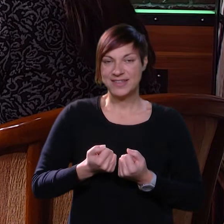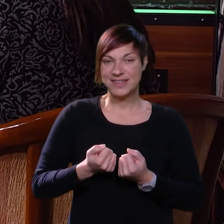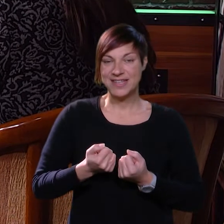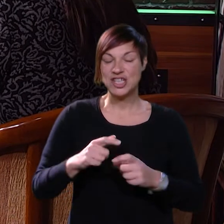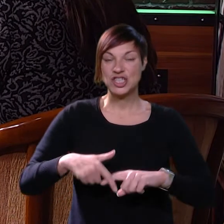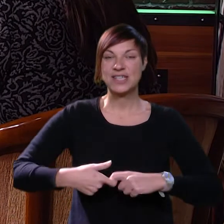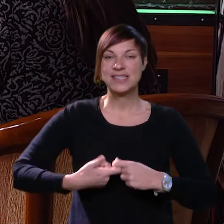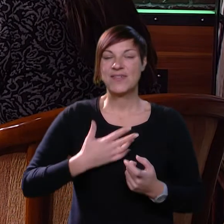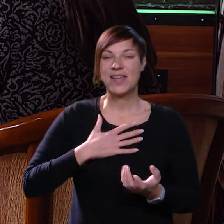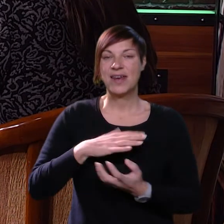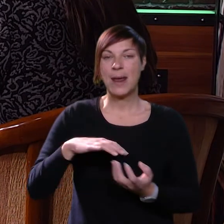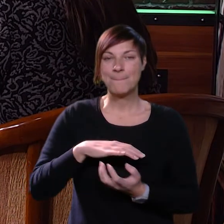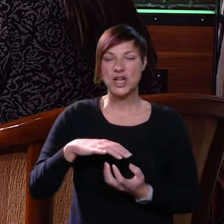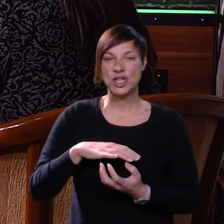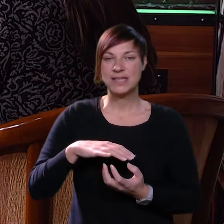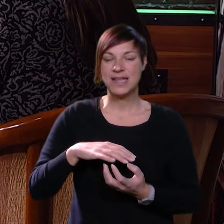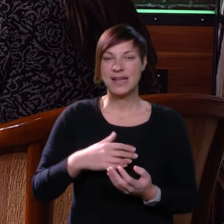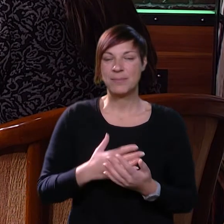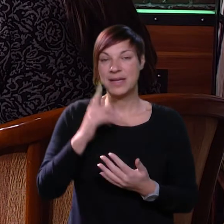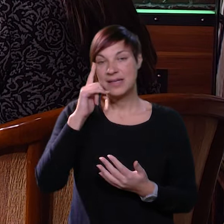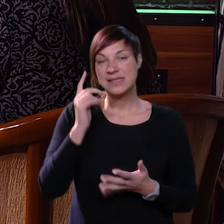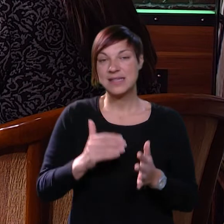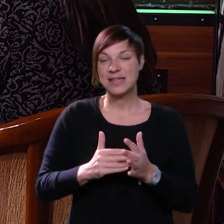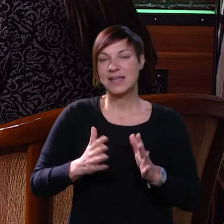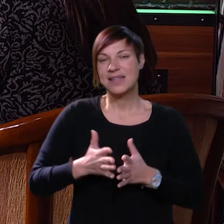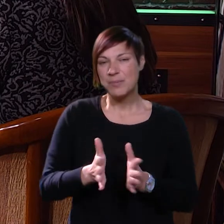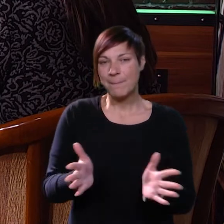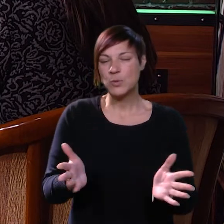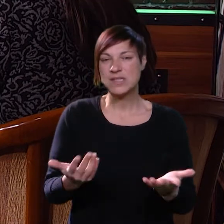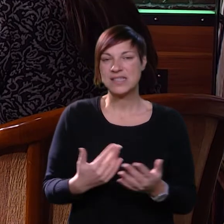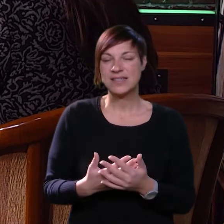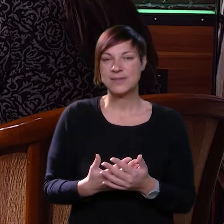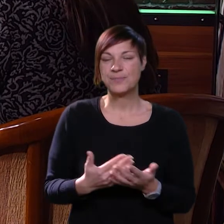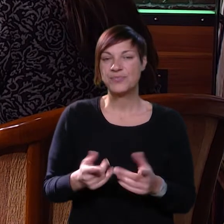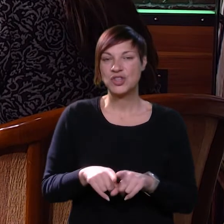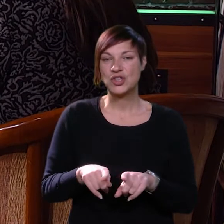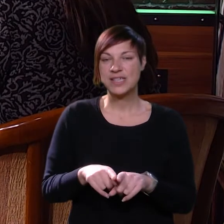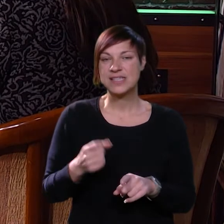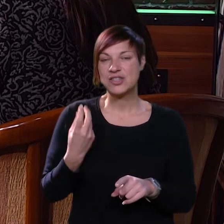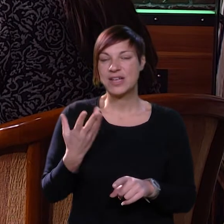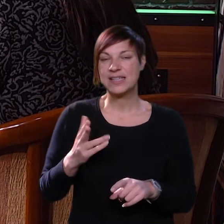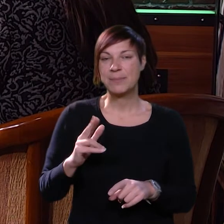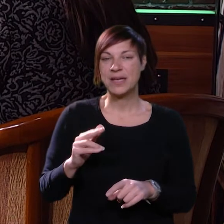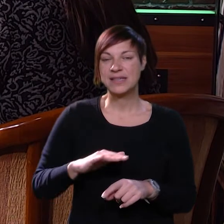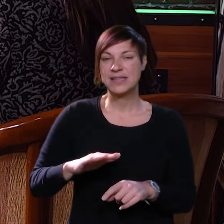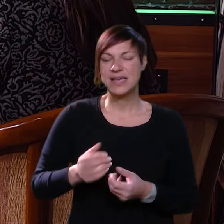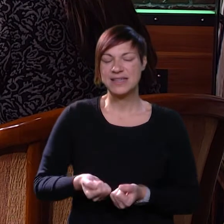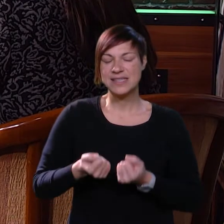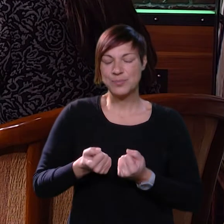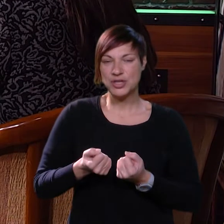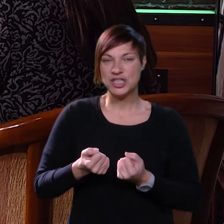težih stvari nama roditeljima, znat kad treba pustiti. To je, ja mislim, isto onako kad imate dijete